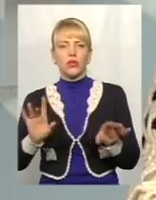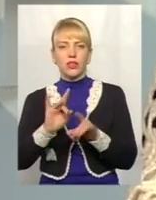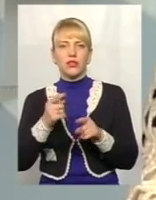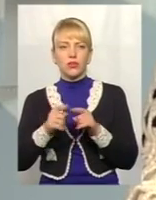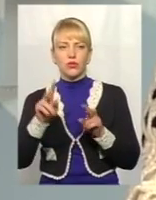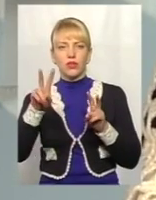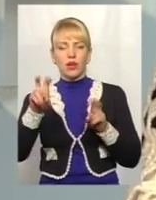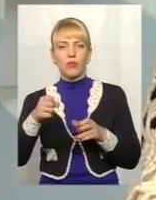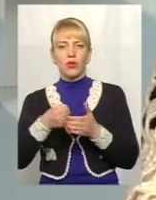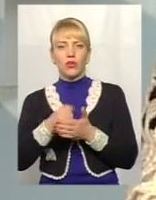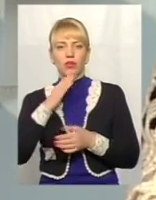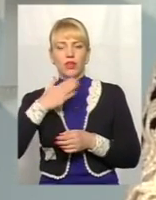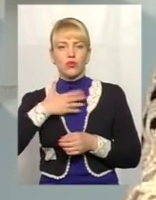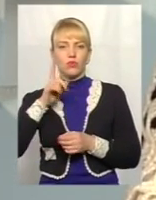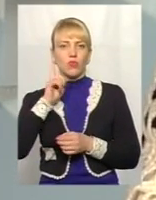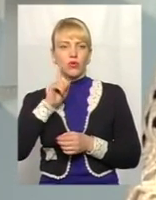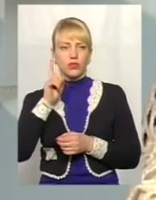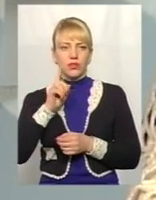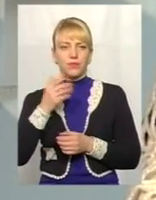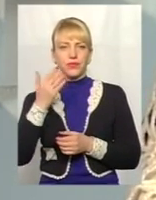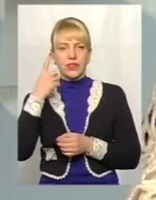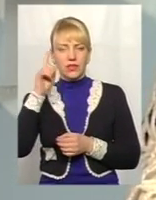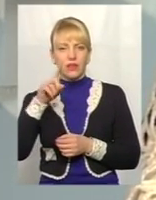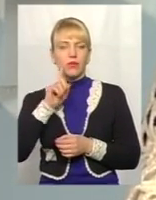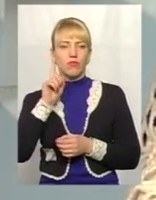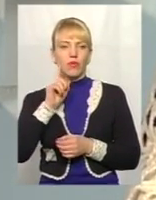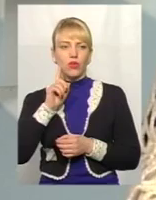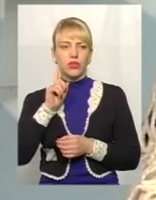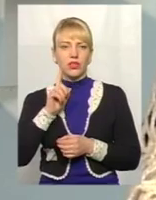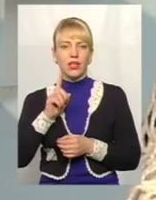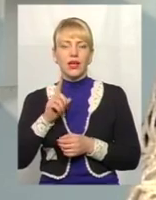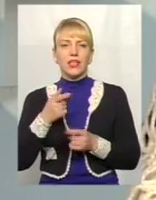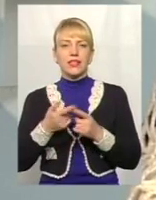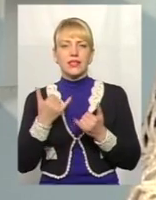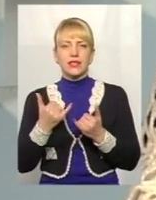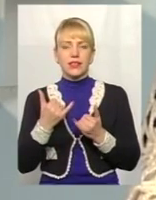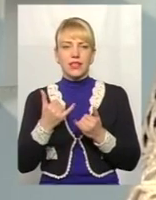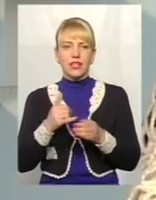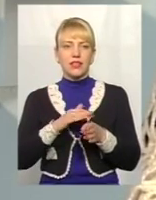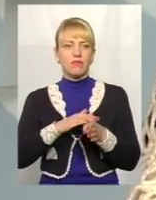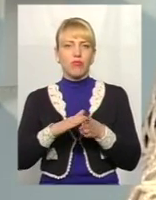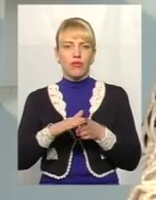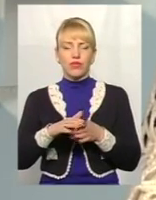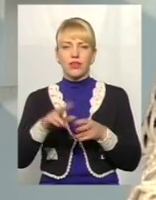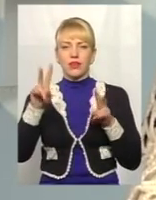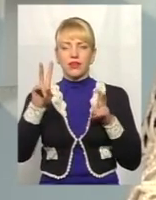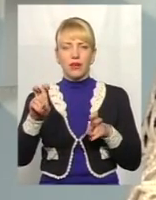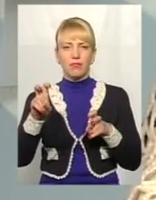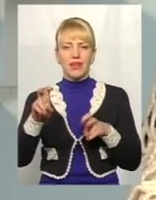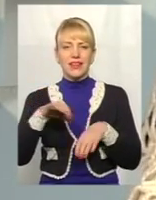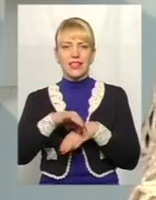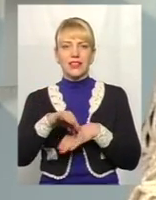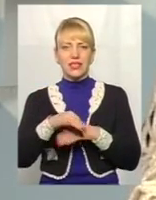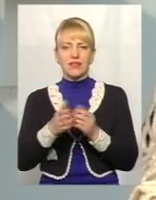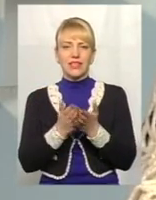тему до нашої молоді. Ви знаєте, молодь нашпигована зараз темою насильства. І